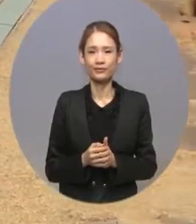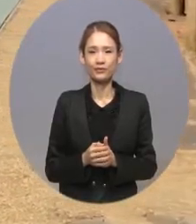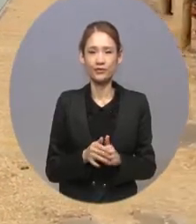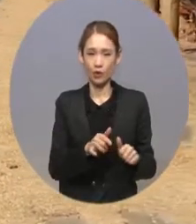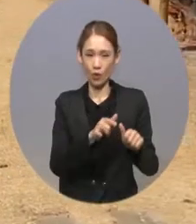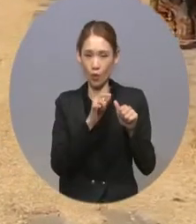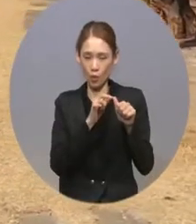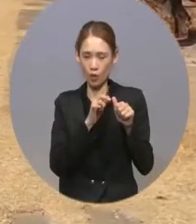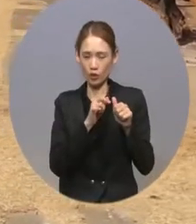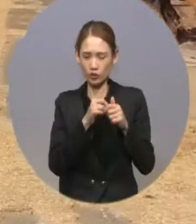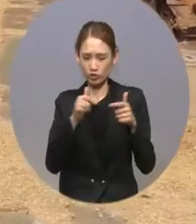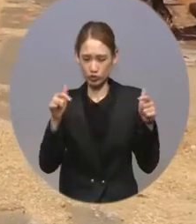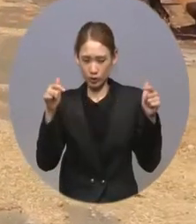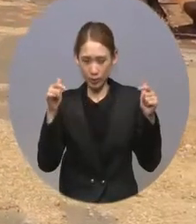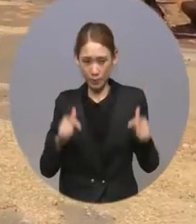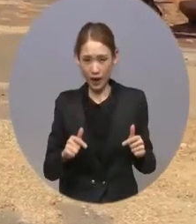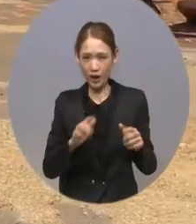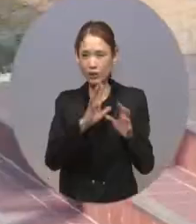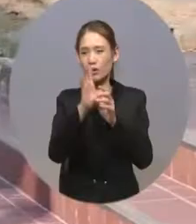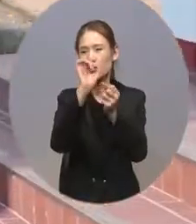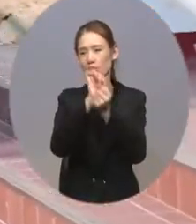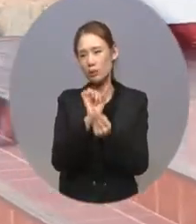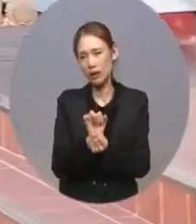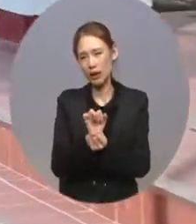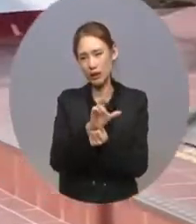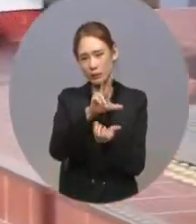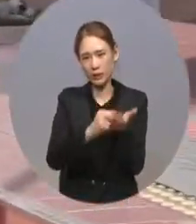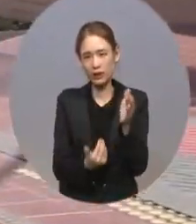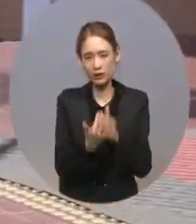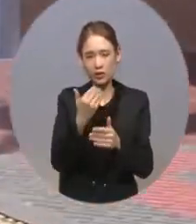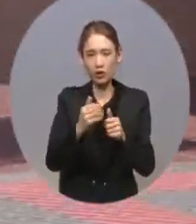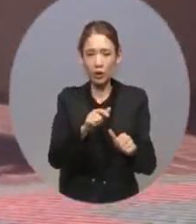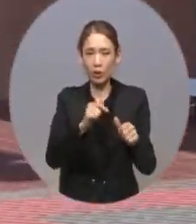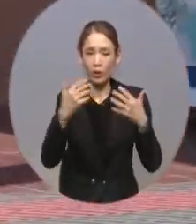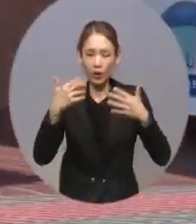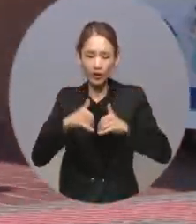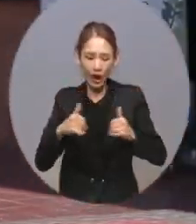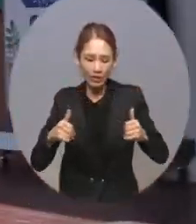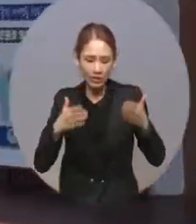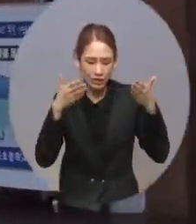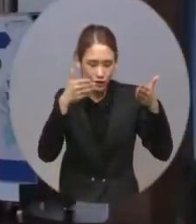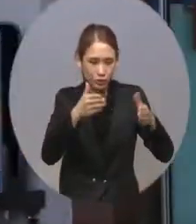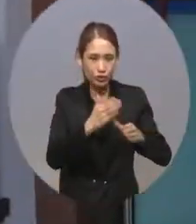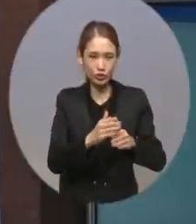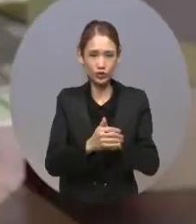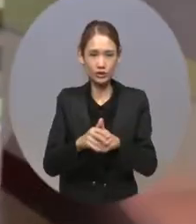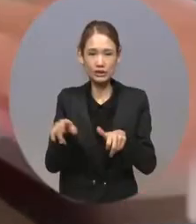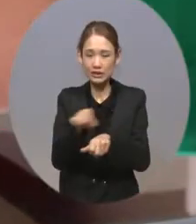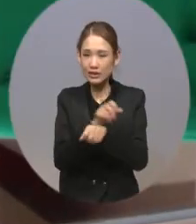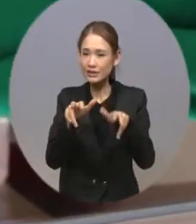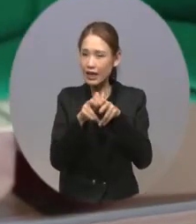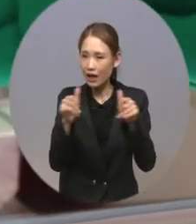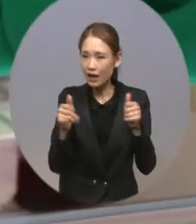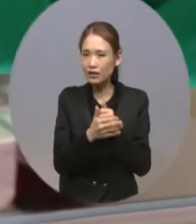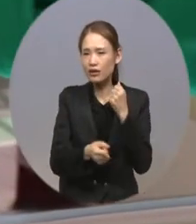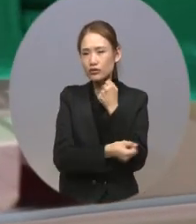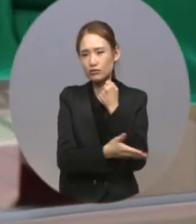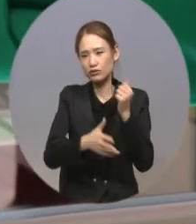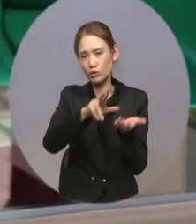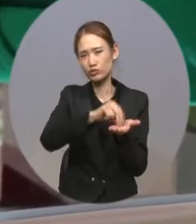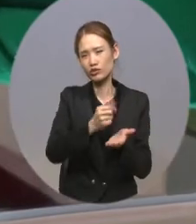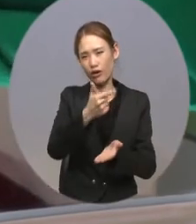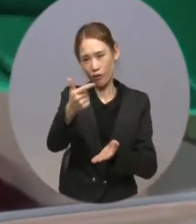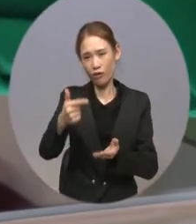고용시장에 떨어진 코로나19 직격탄은 그 누구보다도 고용 약자에 집중되고 있습니다. 특히 장애인들에게 그 여파는 크게